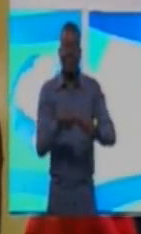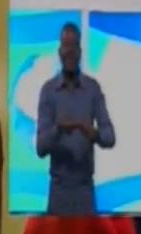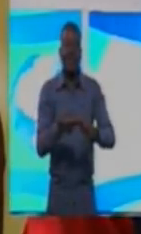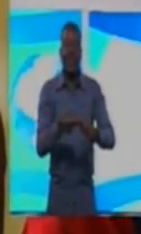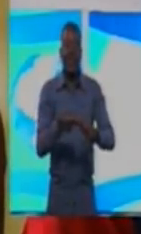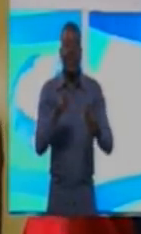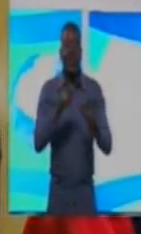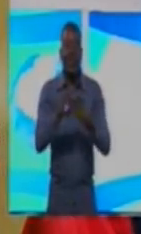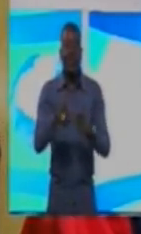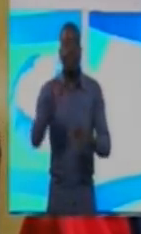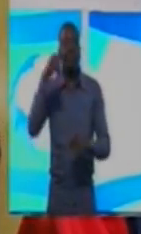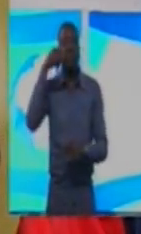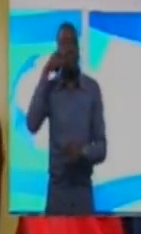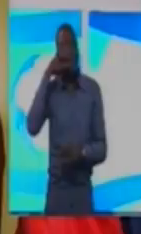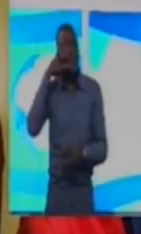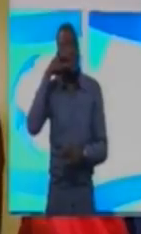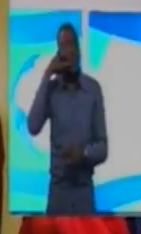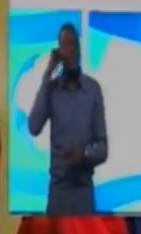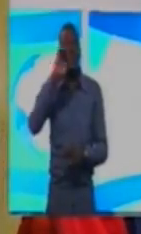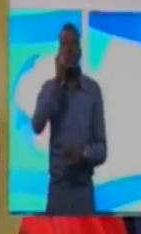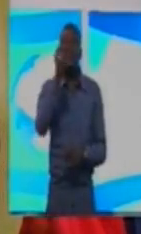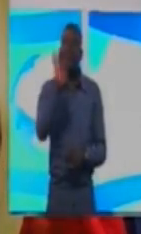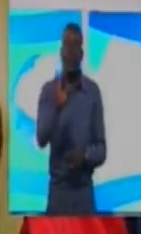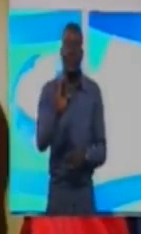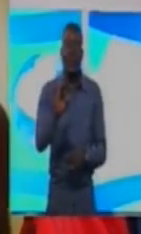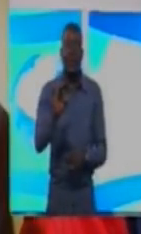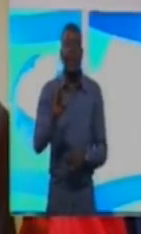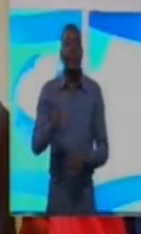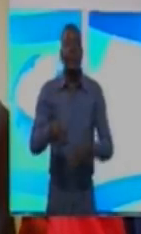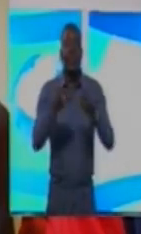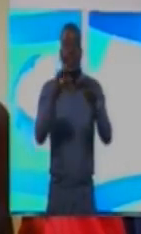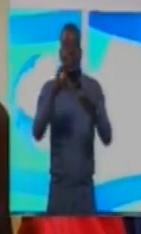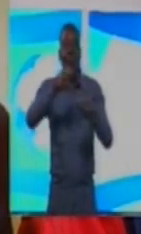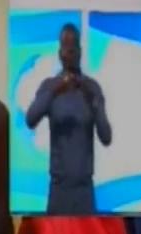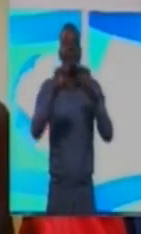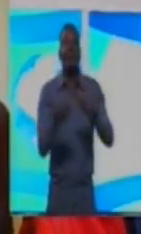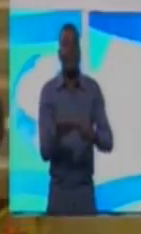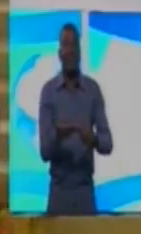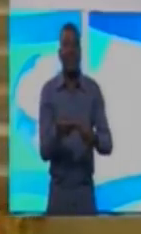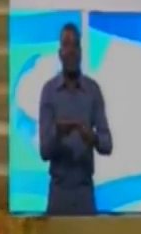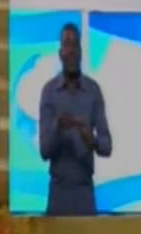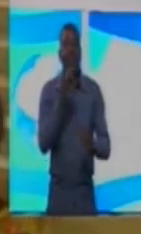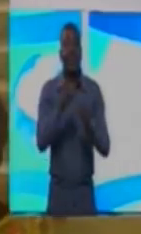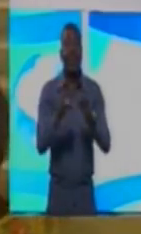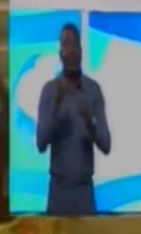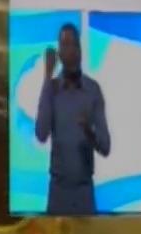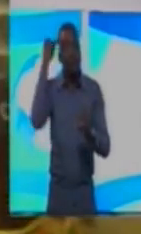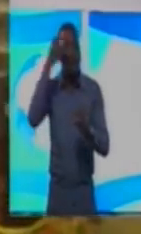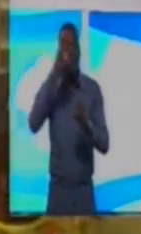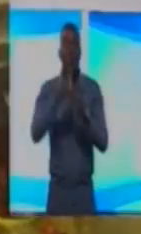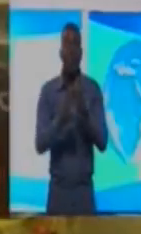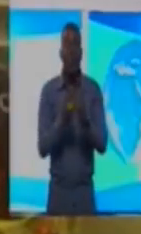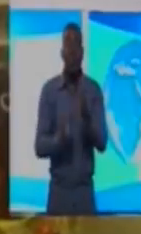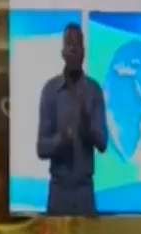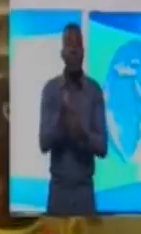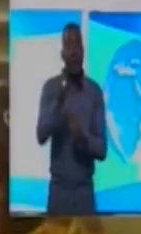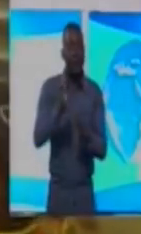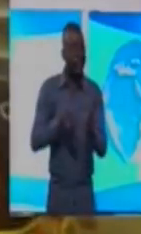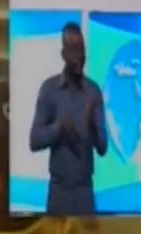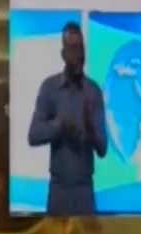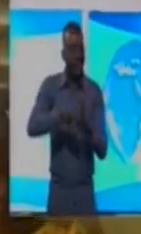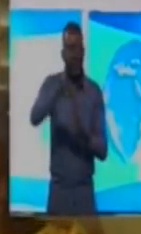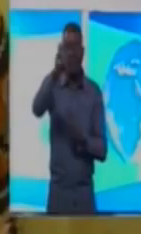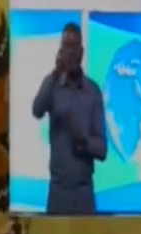nous, on contacte au niveau du 18, là, ils ont donné leur flotte. Voilà, s'il y a lieu, au lieu que nous, on passe par là-bas, nous, on passe